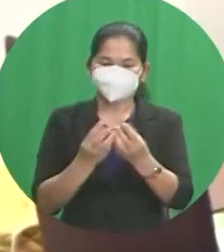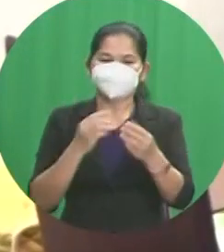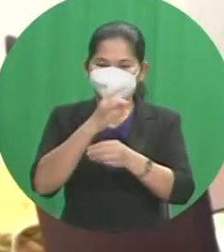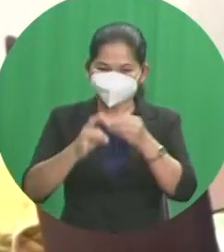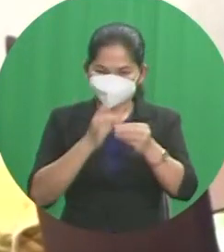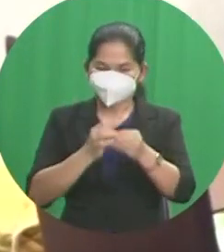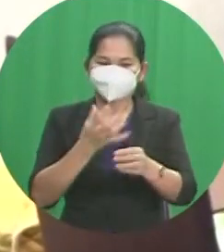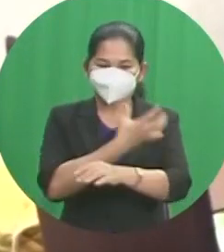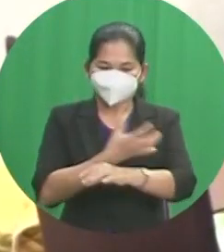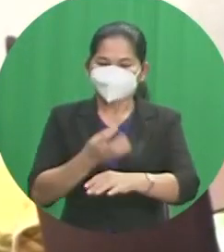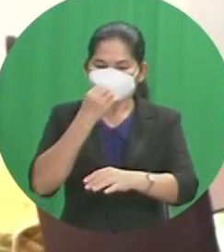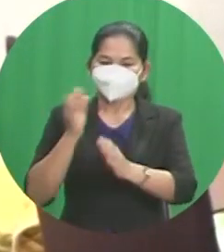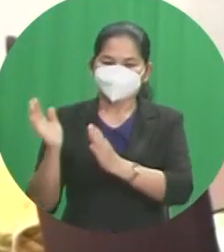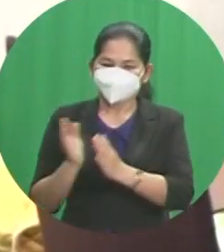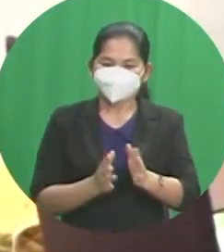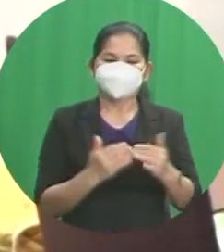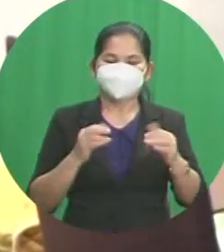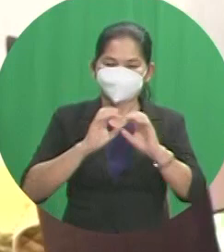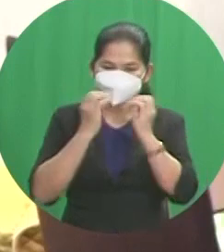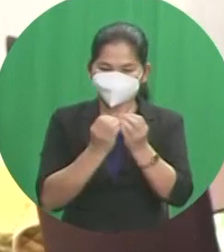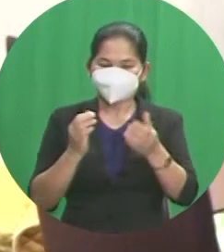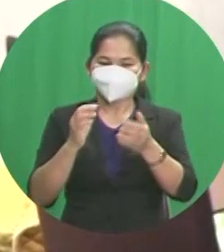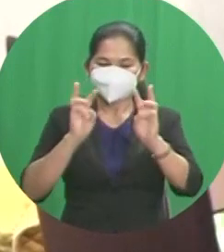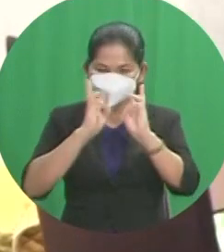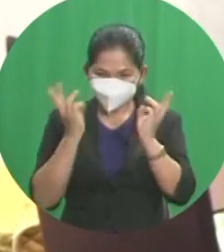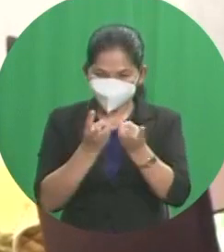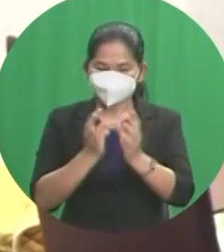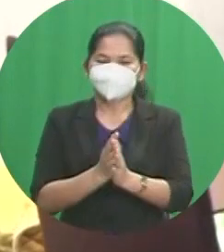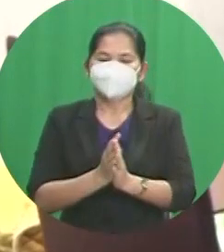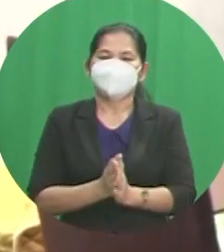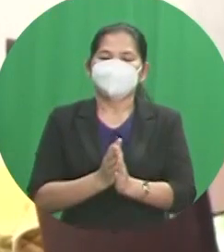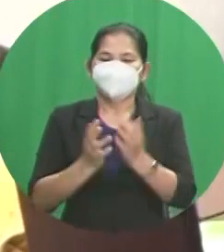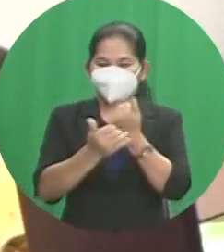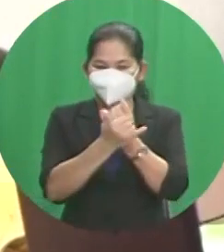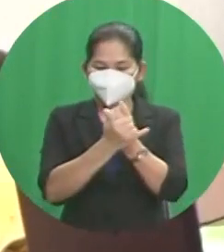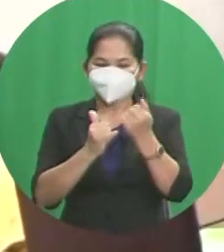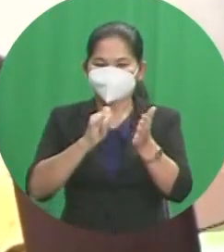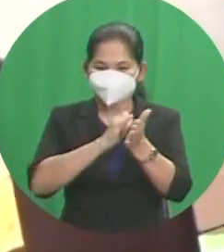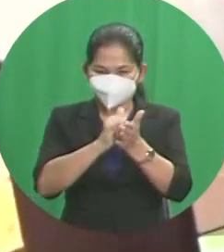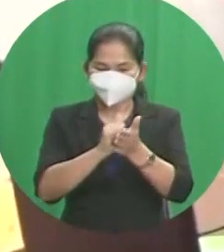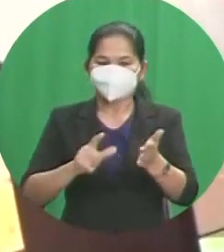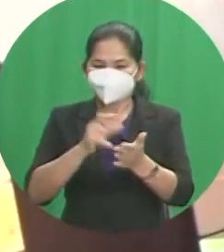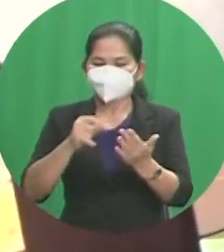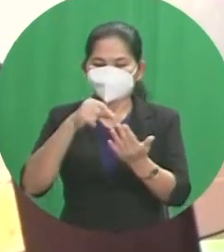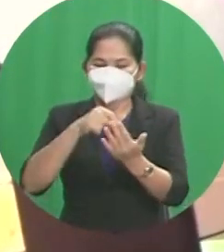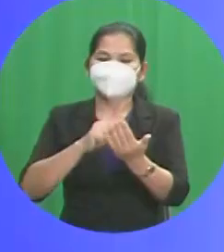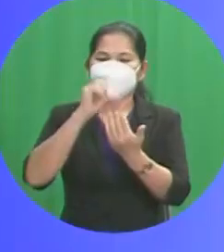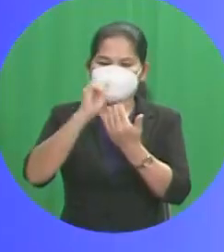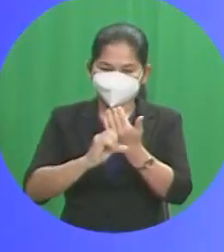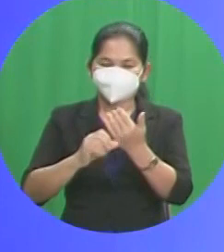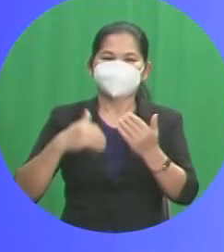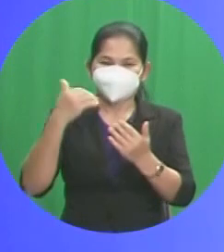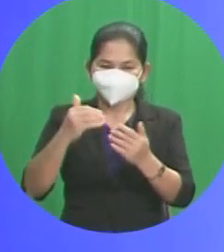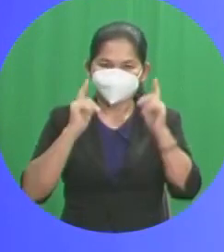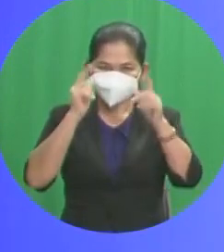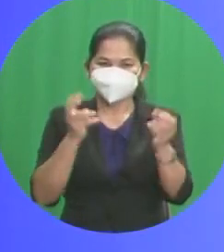ពីប្រព័ន្ធស្បៀងដែលក្រុងរៀបចំឡើងដោយអង្គការសហប្រជាជាតិនៅទីក្រុងញូវយ៉កនាខែកញ្ញាឆ្នាំ2021ខាងមុខ